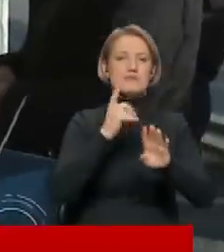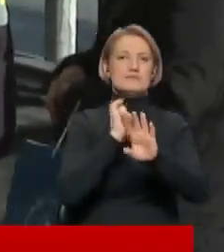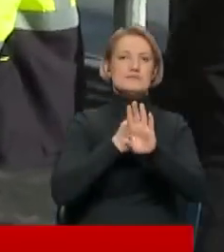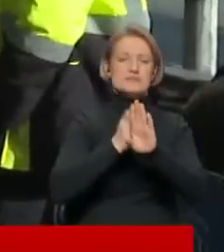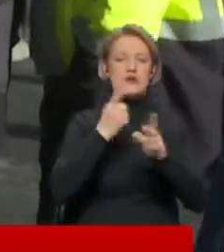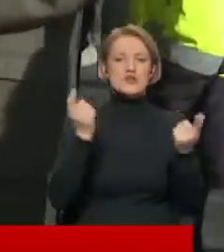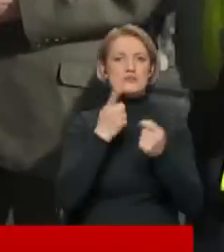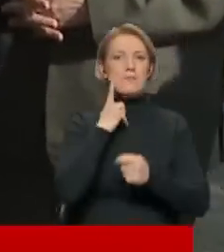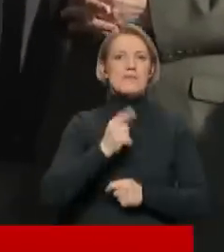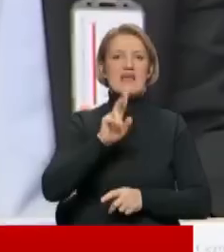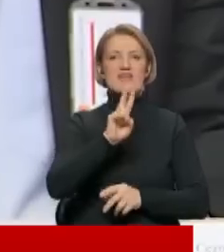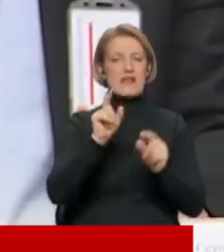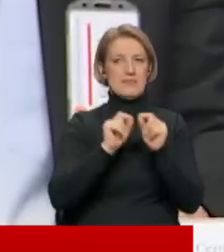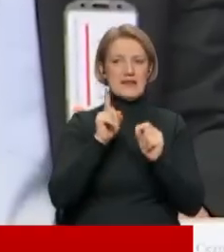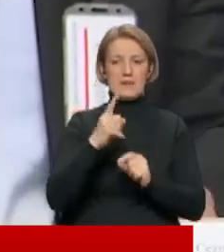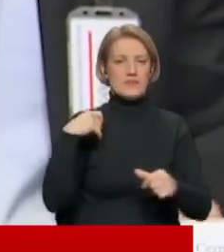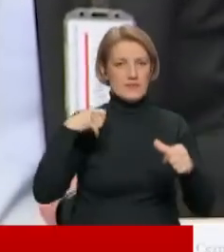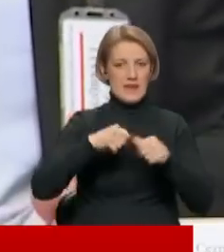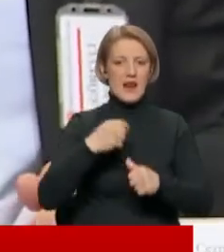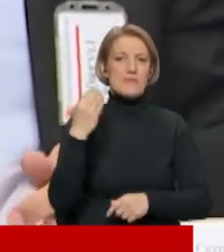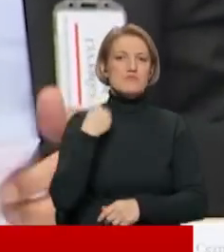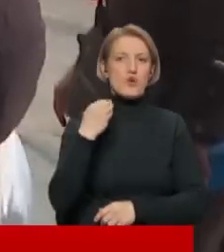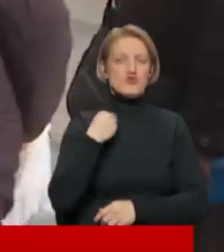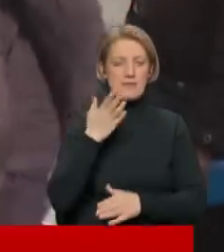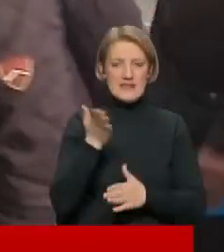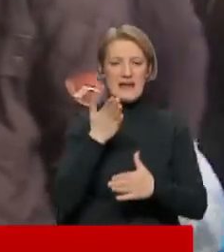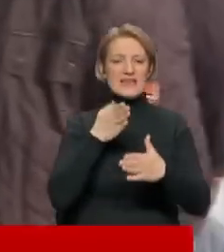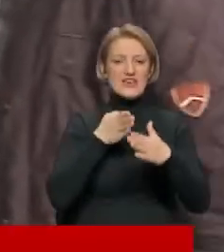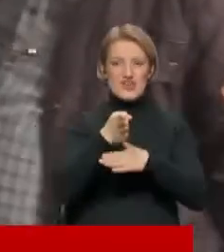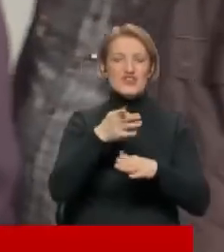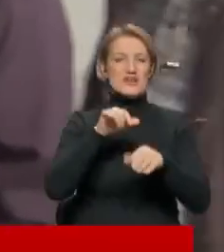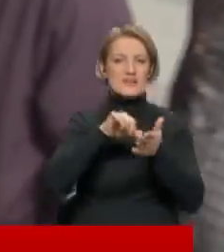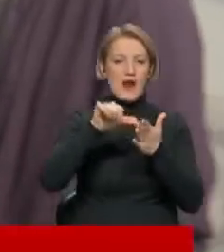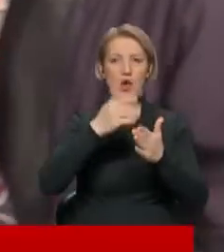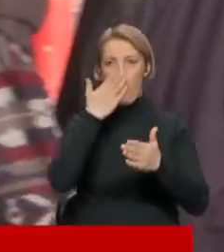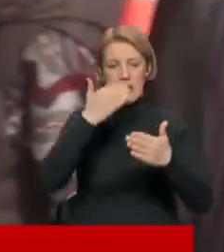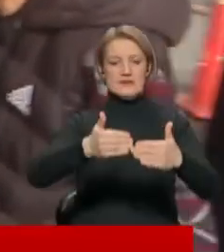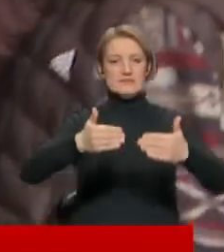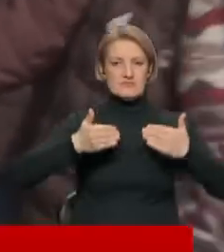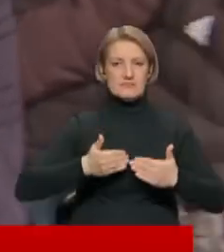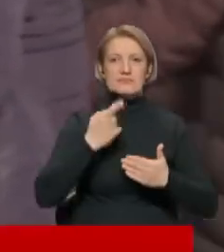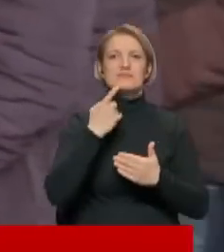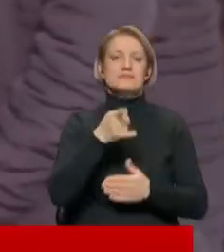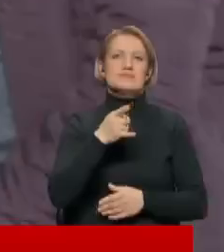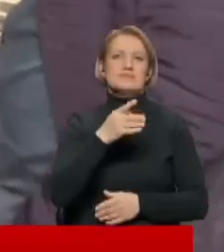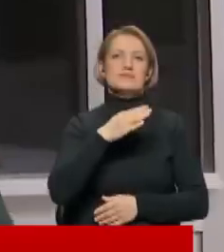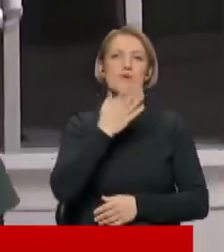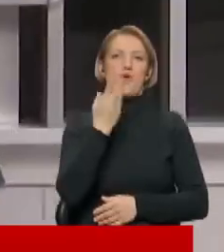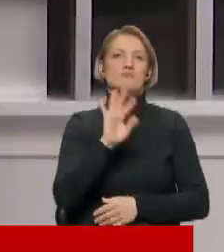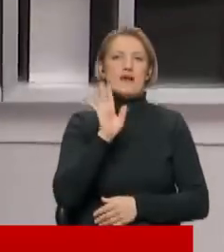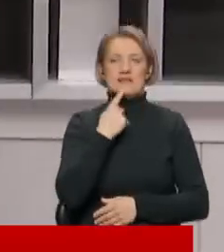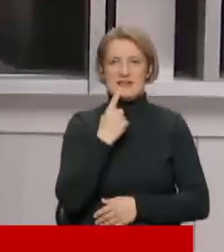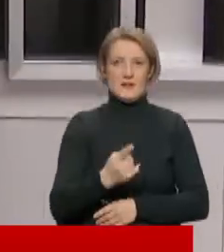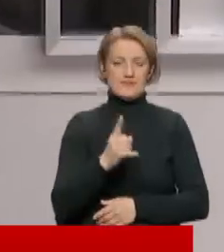emekli ancak Çalışma Bakanı Vedat Bilgin bir kez daha borçlanmalarla giriş tarihinin öne çekilmesine kırmızı ışık yaktı 8